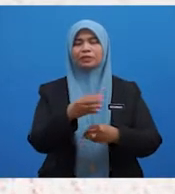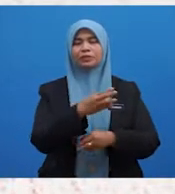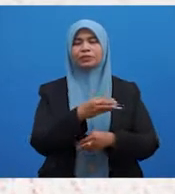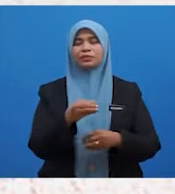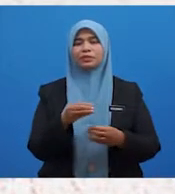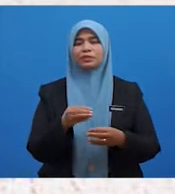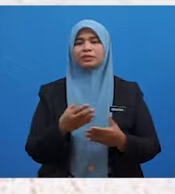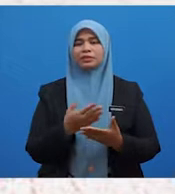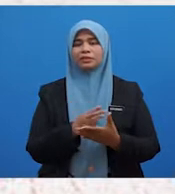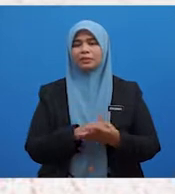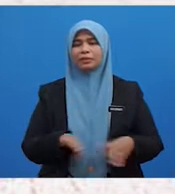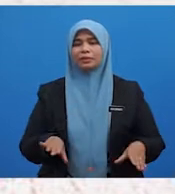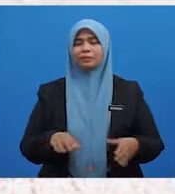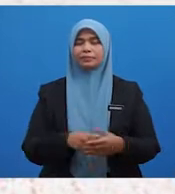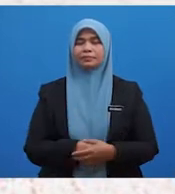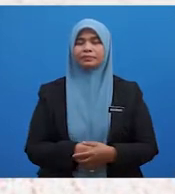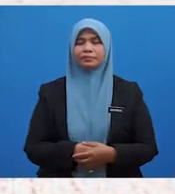dan selamat.